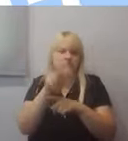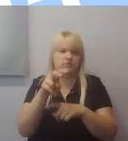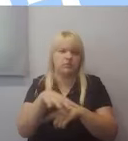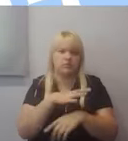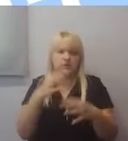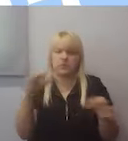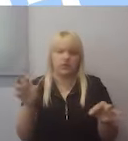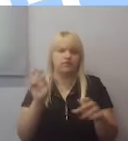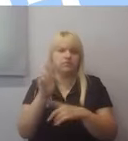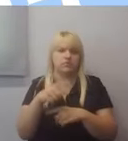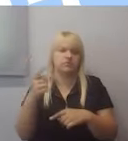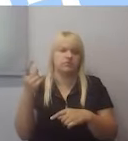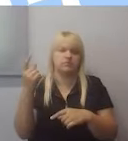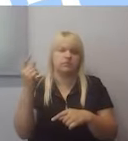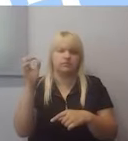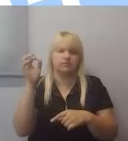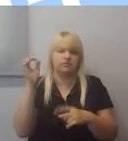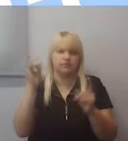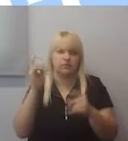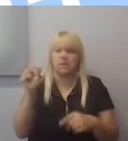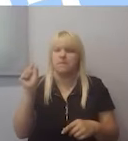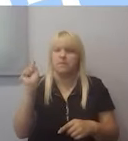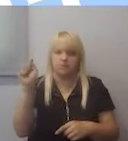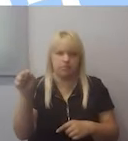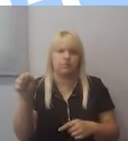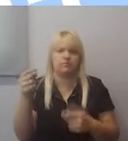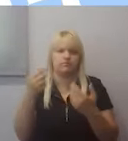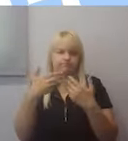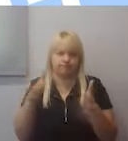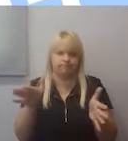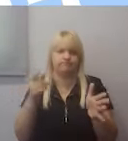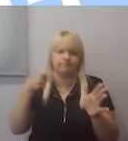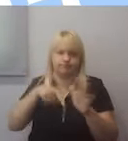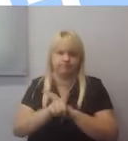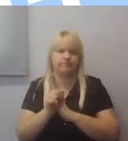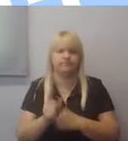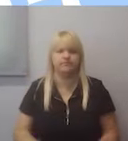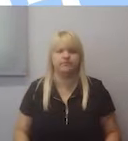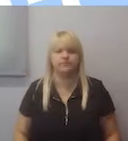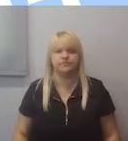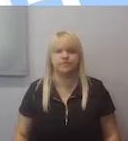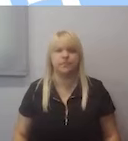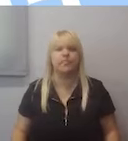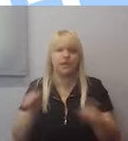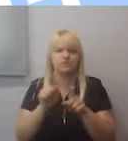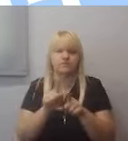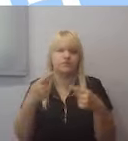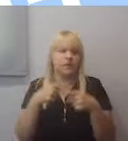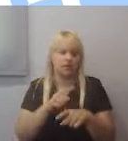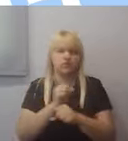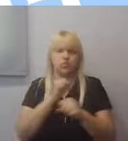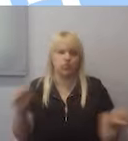pie podziņas attālināti dispečersis viņus ielaiž iekšā nodrošinājums tehniskais tas paliek